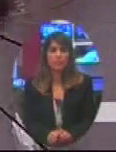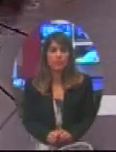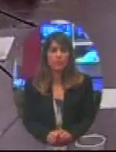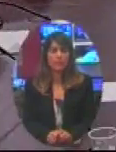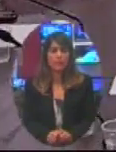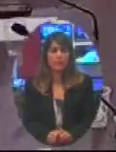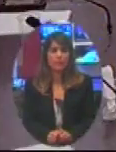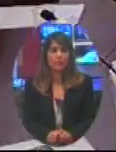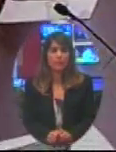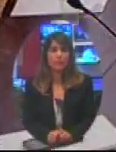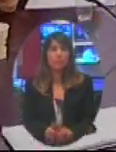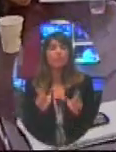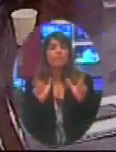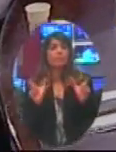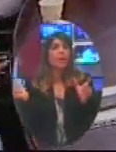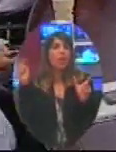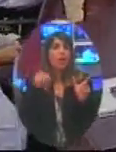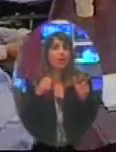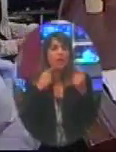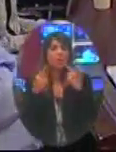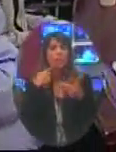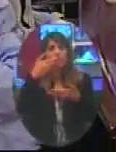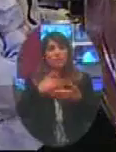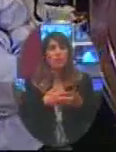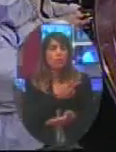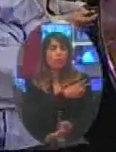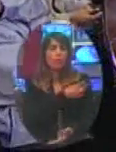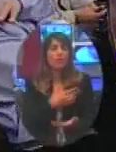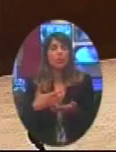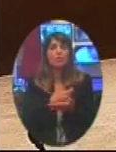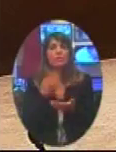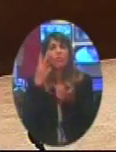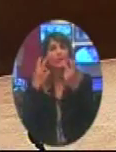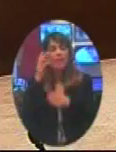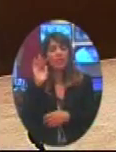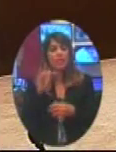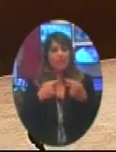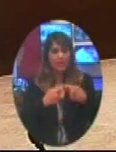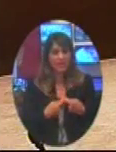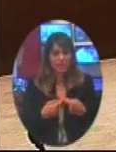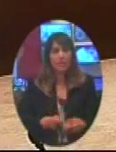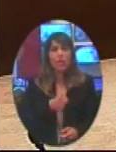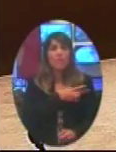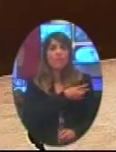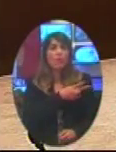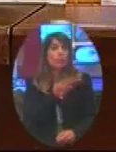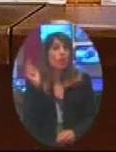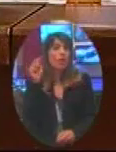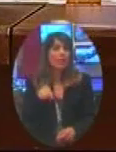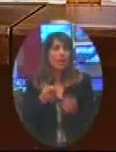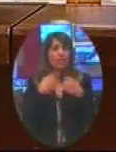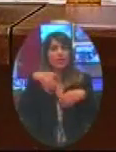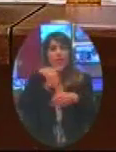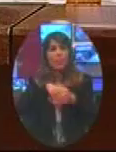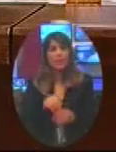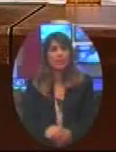אחרי שנמנע מלהגיע לדיון על המסמך המשטרתי המאגד מידע על חברי כנסת, מפכ"ל המשטרה הגיע היום לוועדת הפנים. התשובה, אדוני